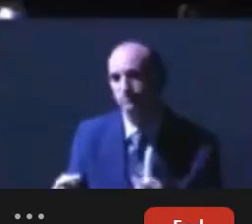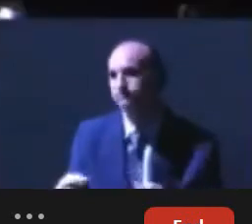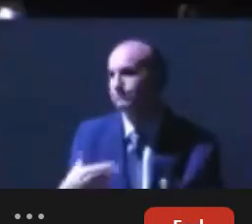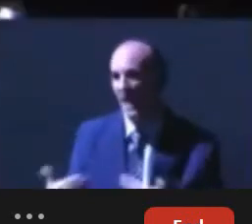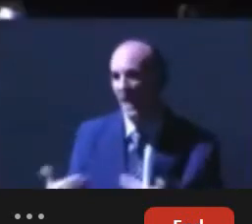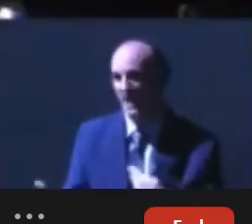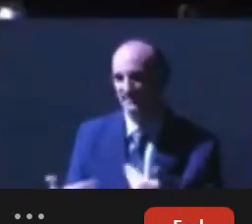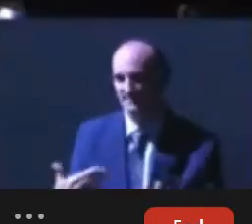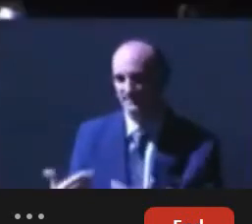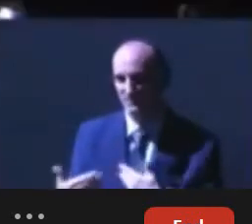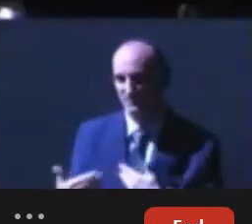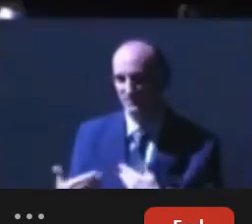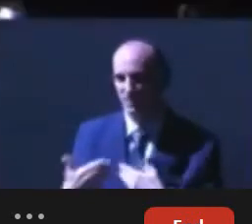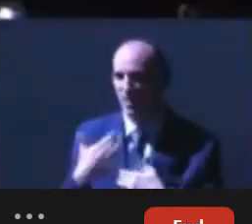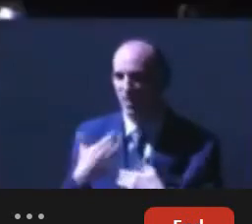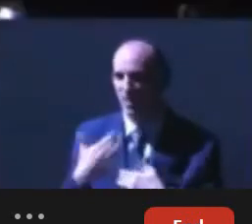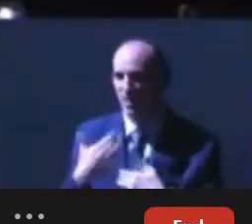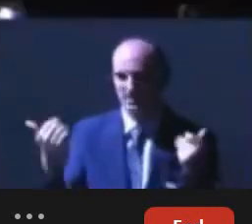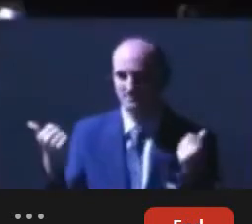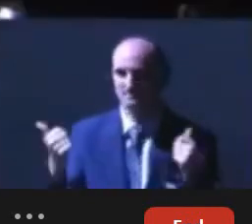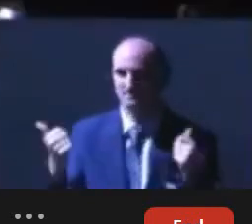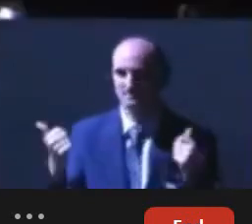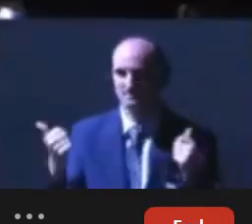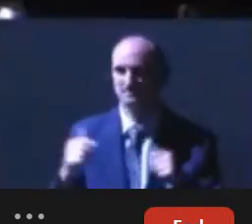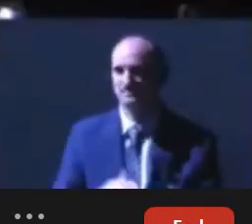sau.